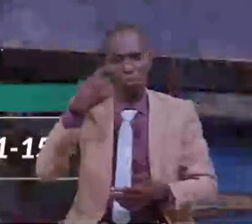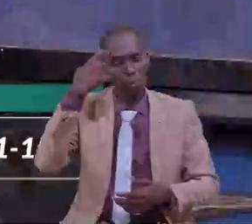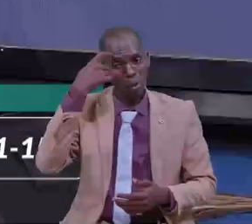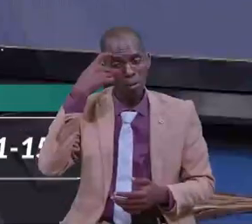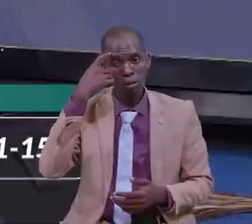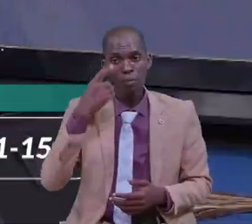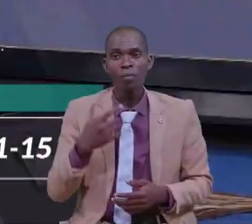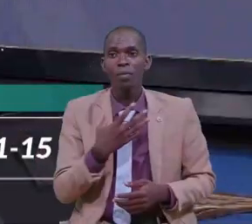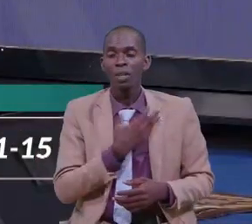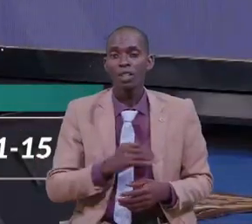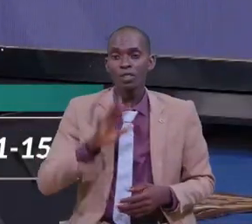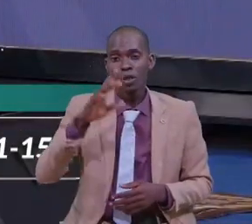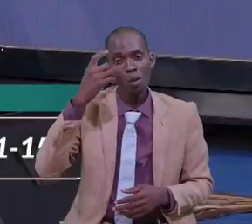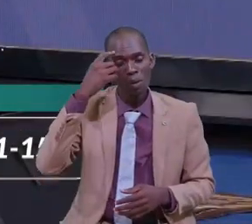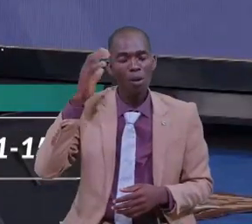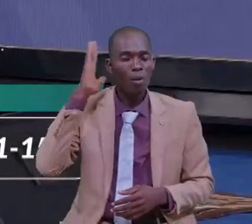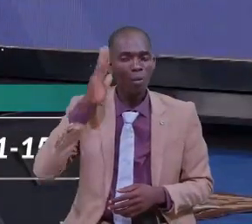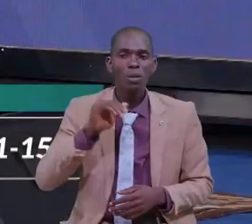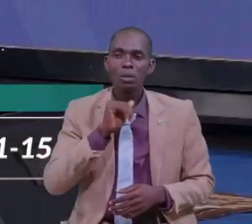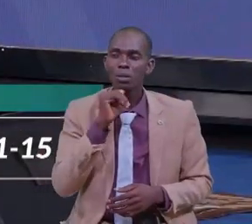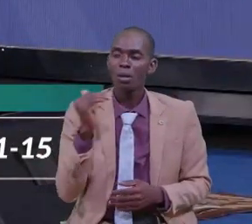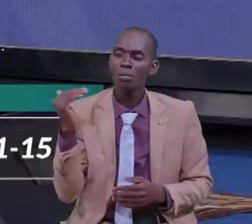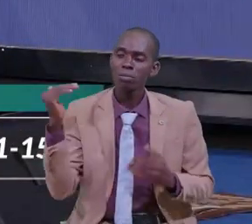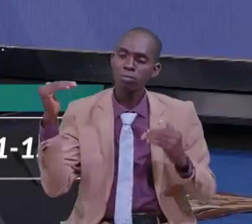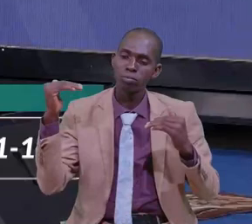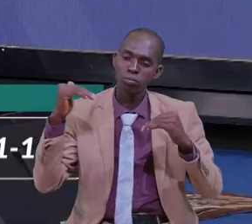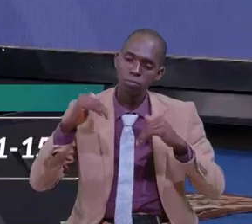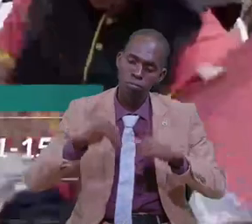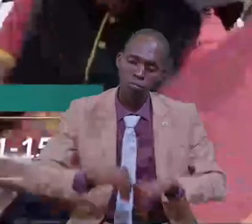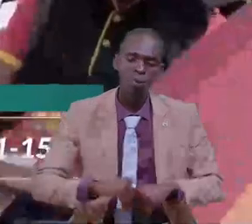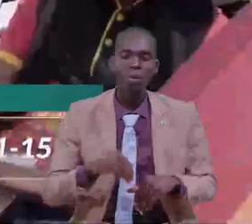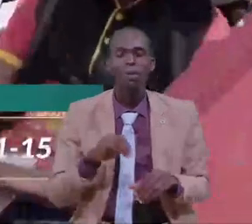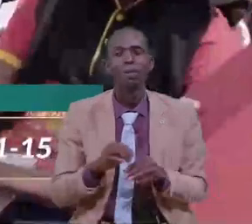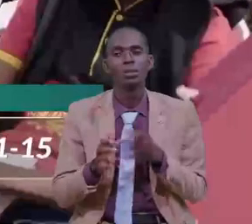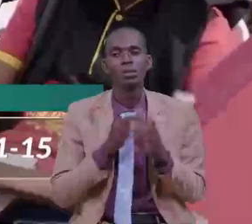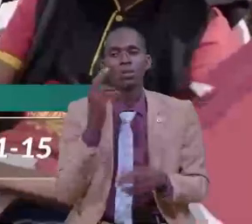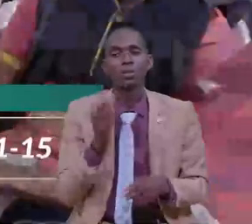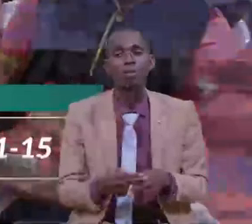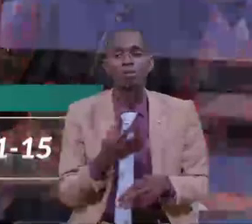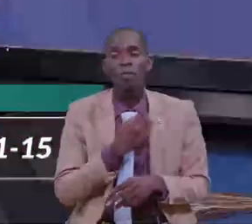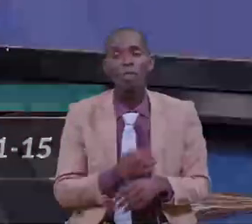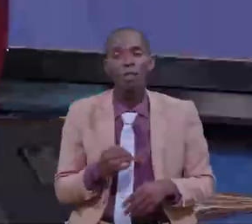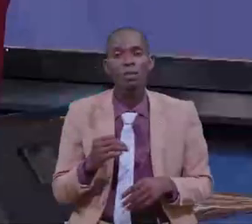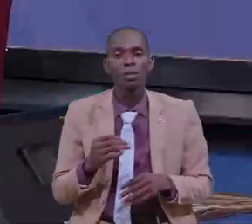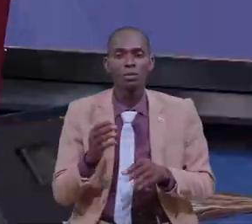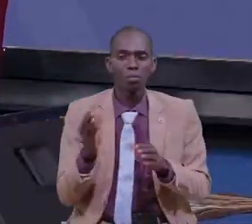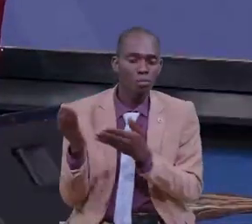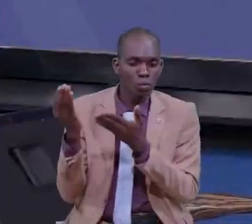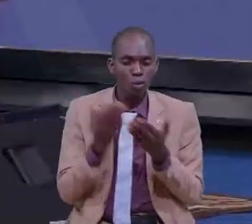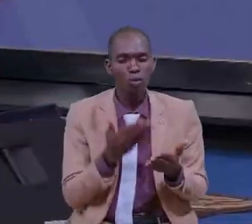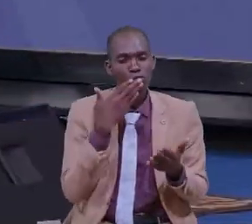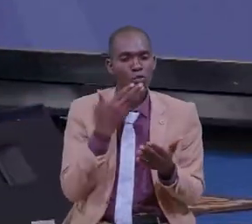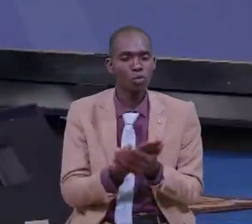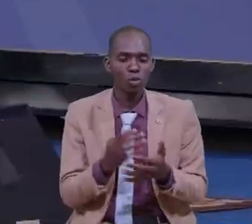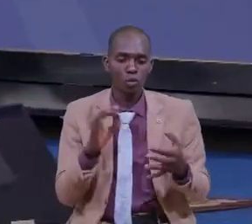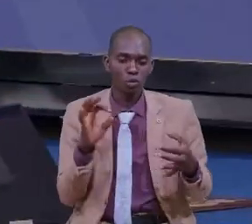Et ton cerveau ne va pas décroître dans sa valeur au nom de Jésus. Et il y aura une